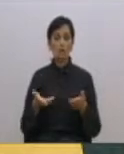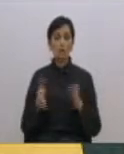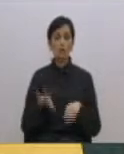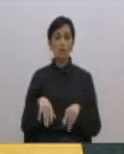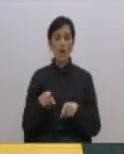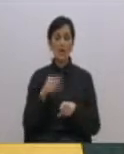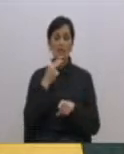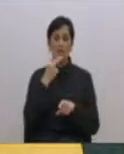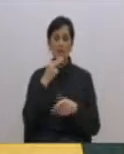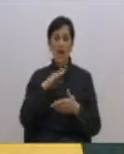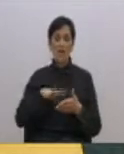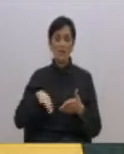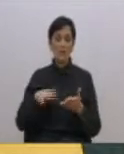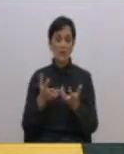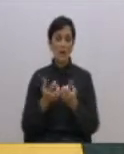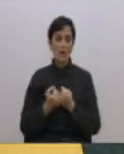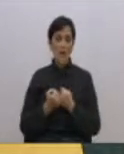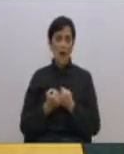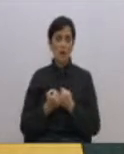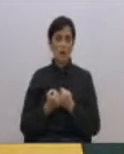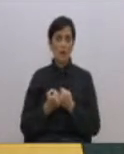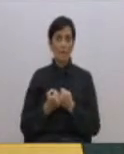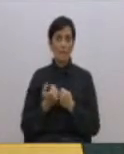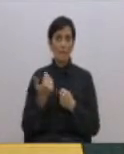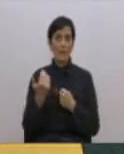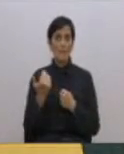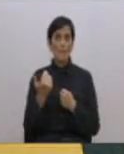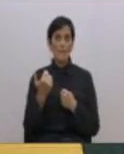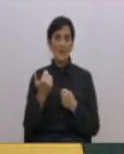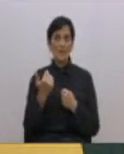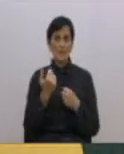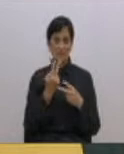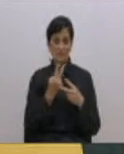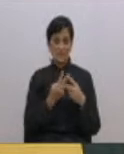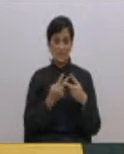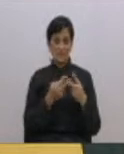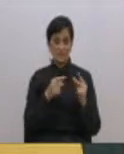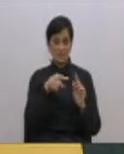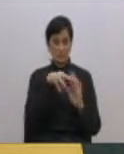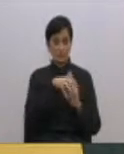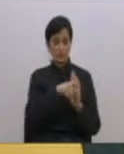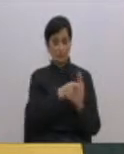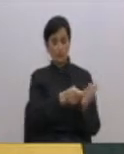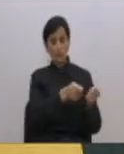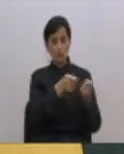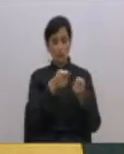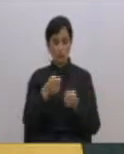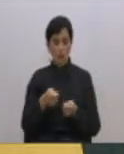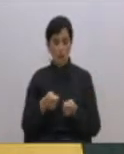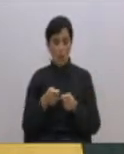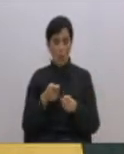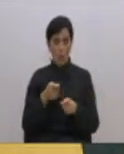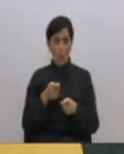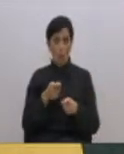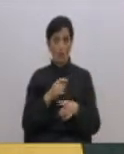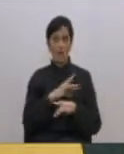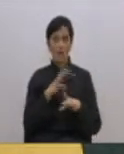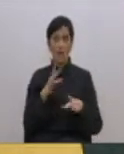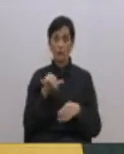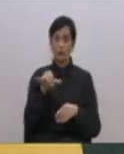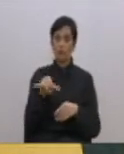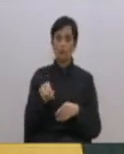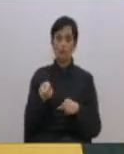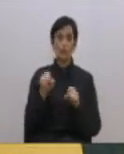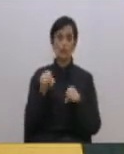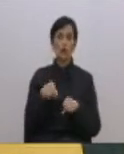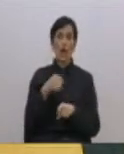საკვების მიღების გარეშე, როცა მათ თქვა მისი თანა საკნელს შემოაქვს რაღაც დღესასწაულის საკვები, მას არ აქვს შესაძლებლობა რაღაცით